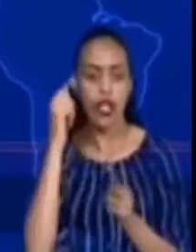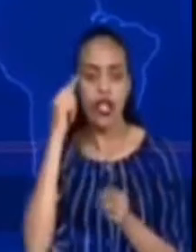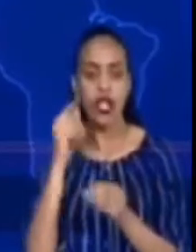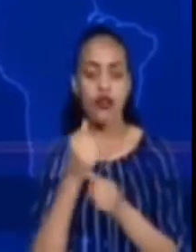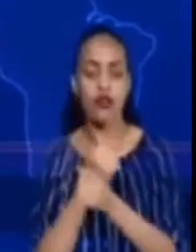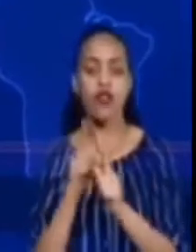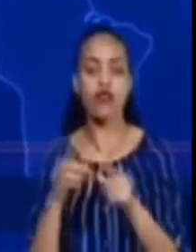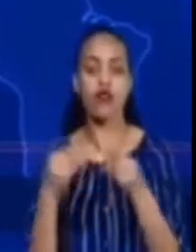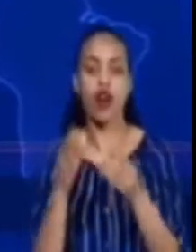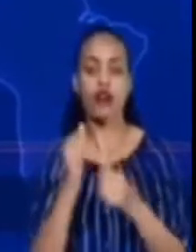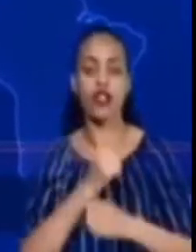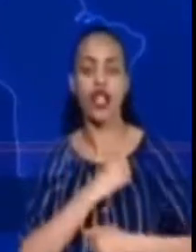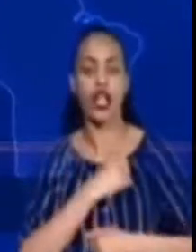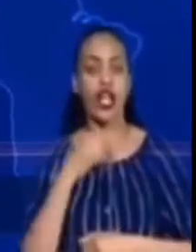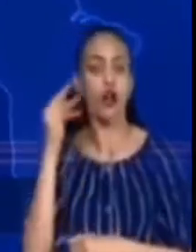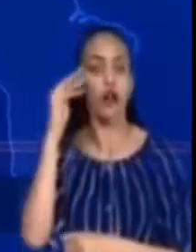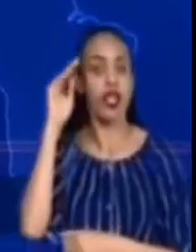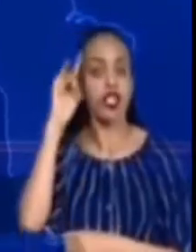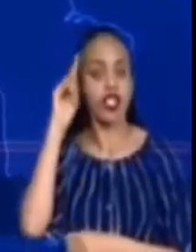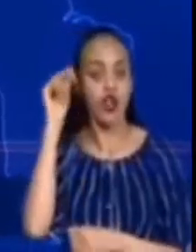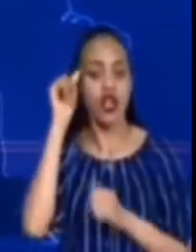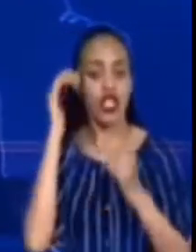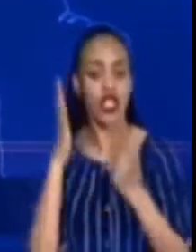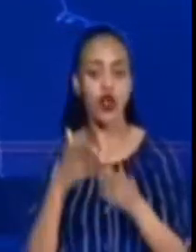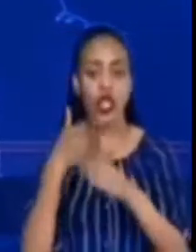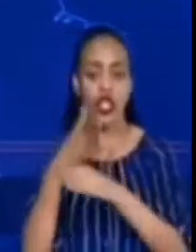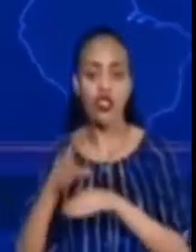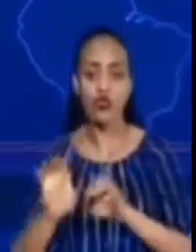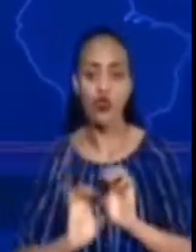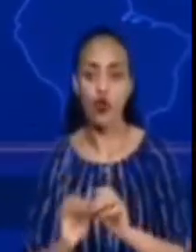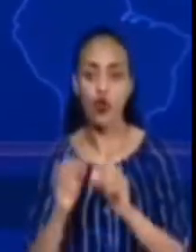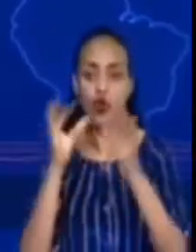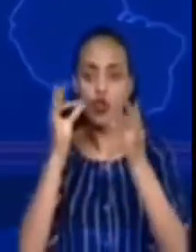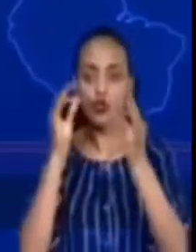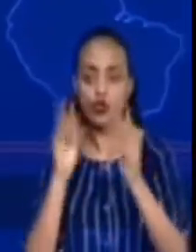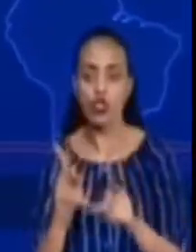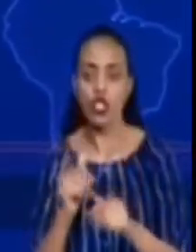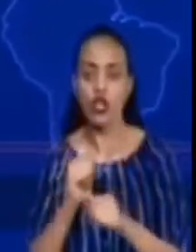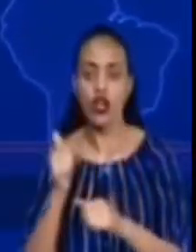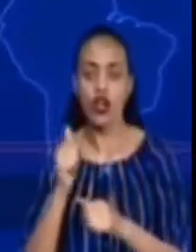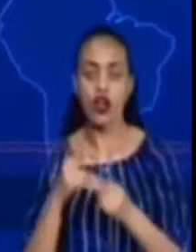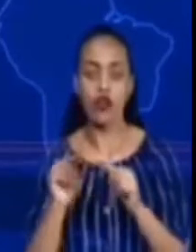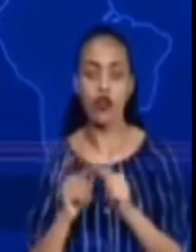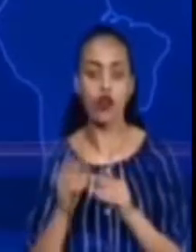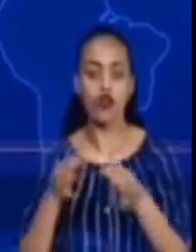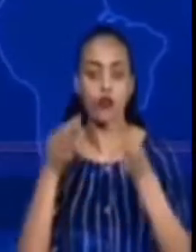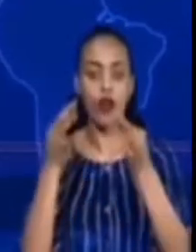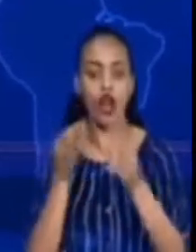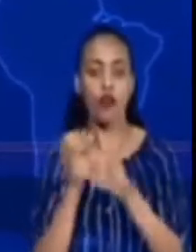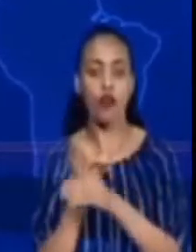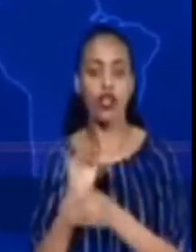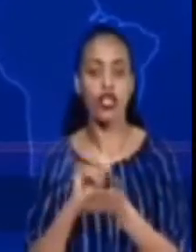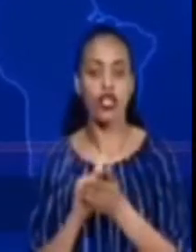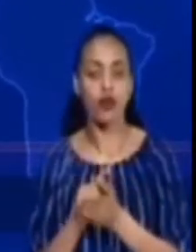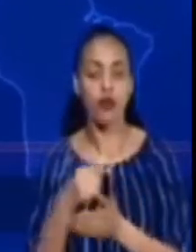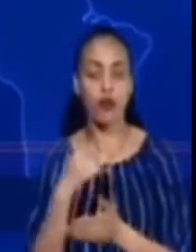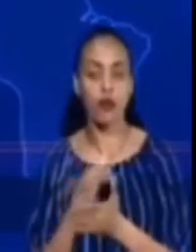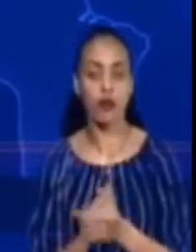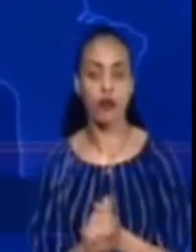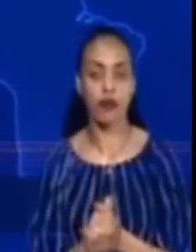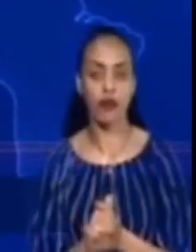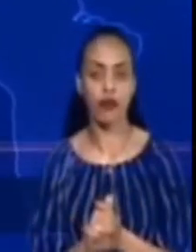አጠጪ የድሮ ውሸት ተናጋሪ የሆኑ እውነት ተናጋሪ የድሮ መሐይም የሆኑ